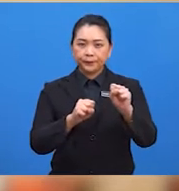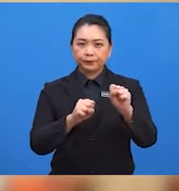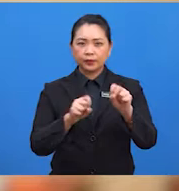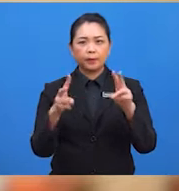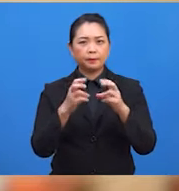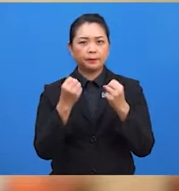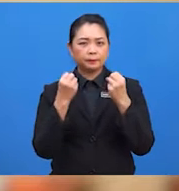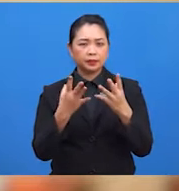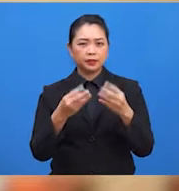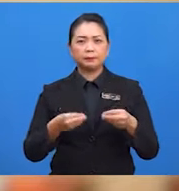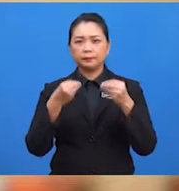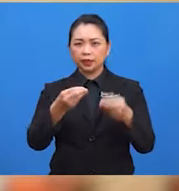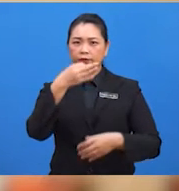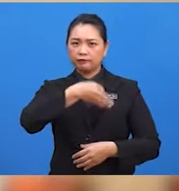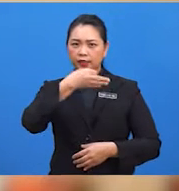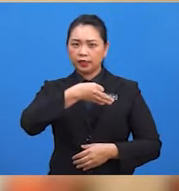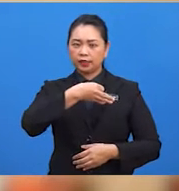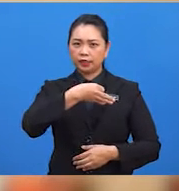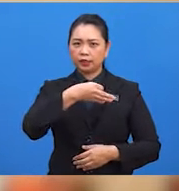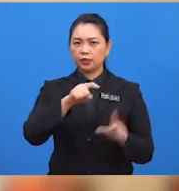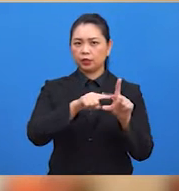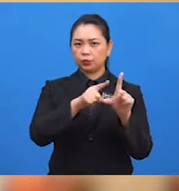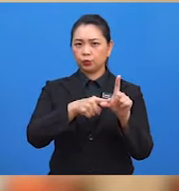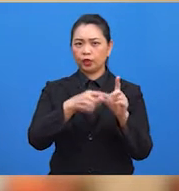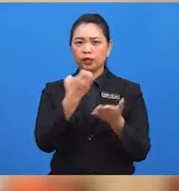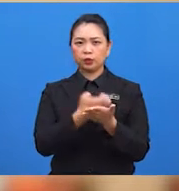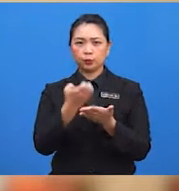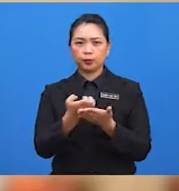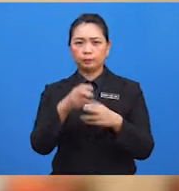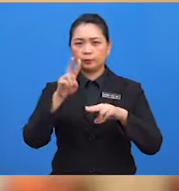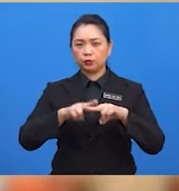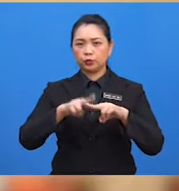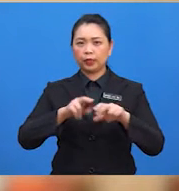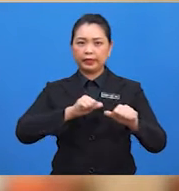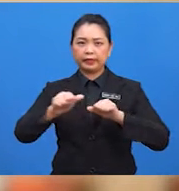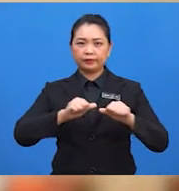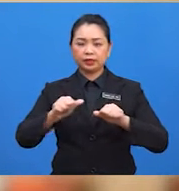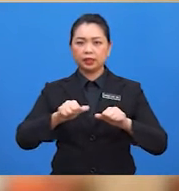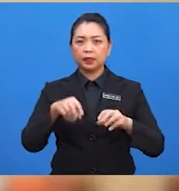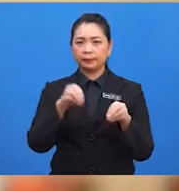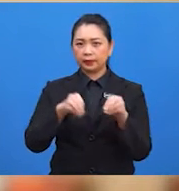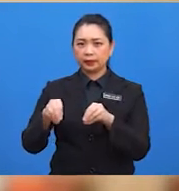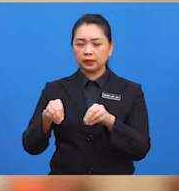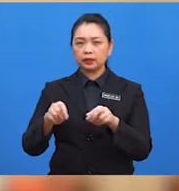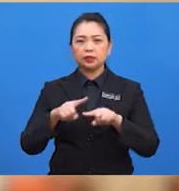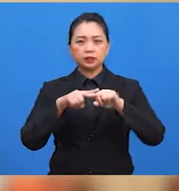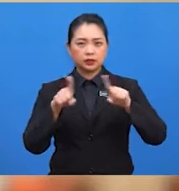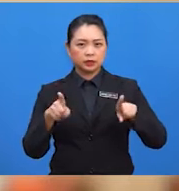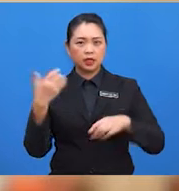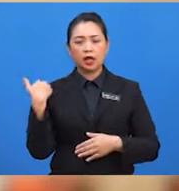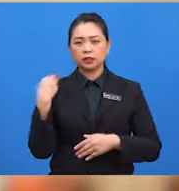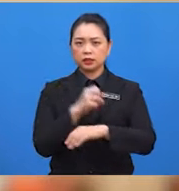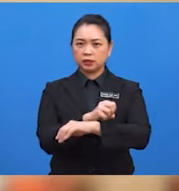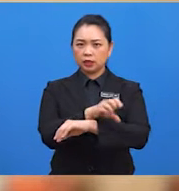Huanghe banyak memberikan faedah dari sudut ekonomi penduduk, iaitu aktiviti pertanian. Bagaimanapun, terdapat